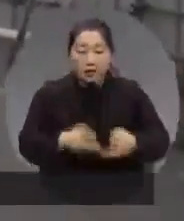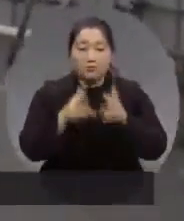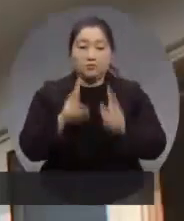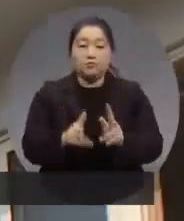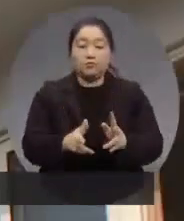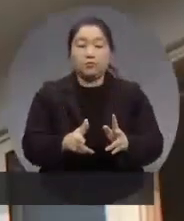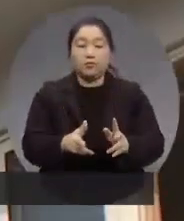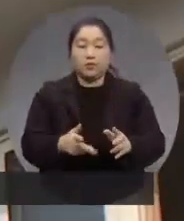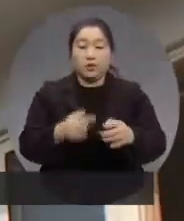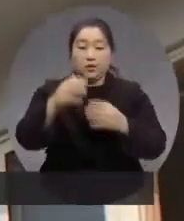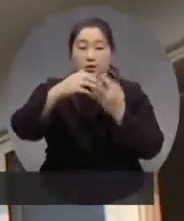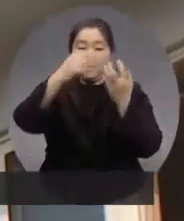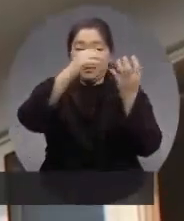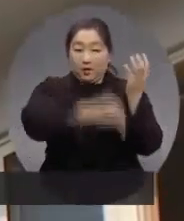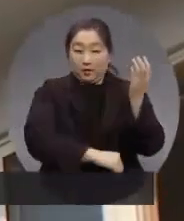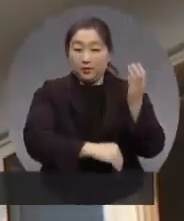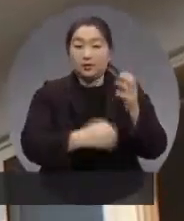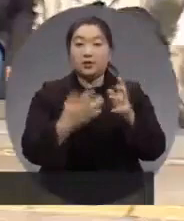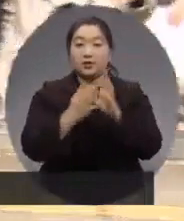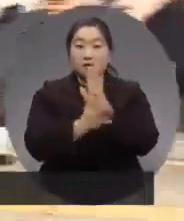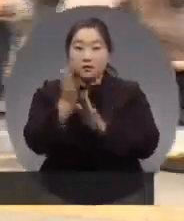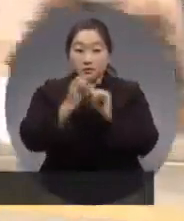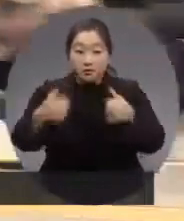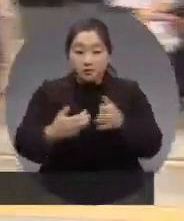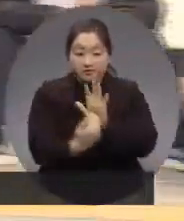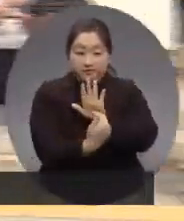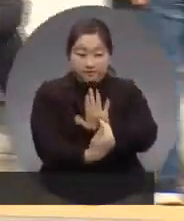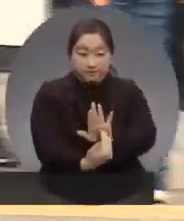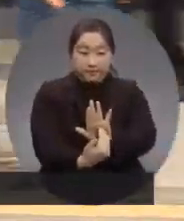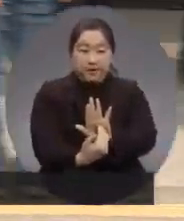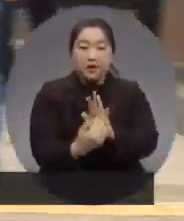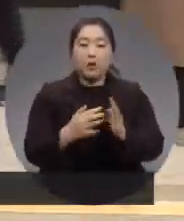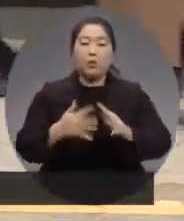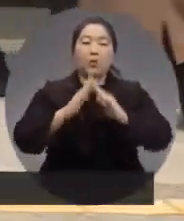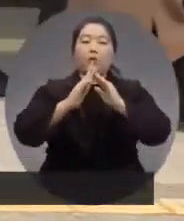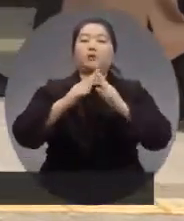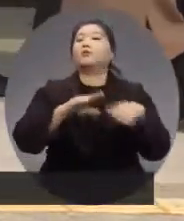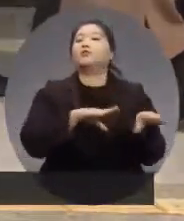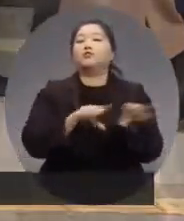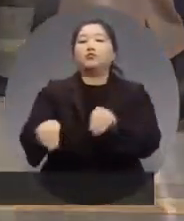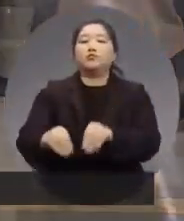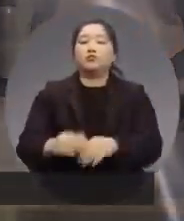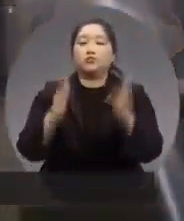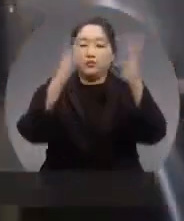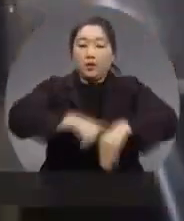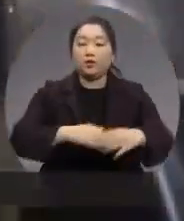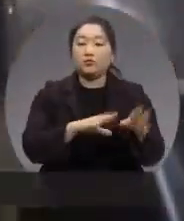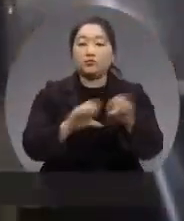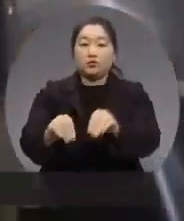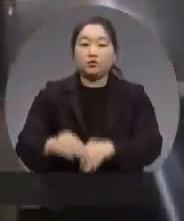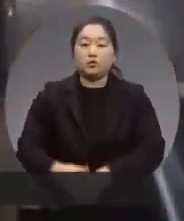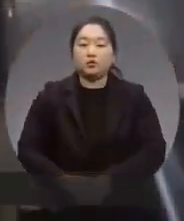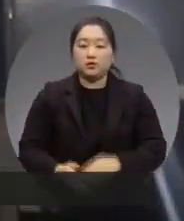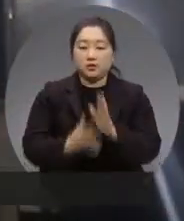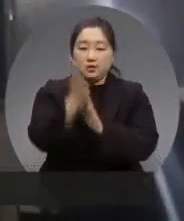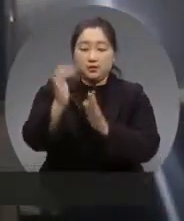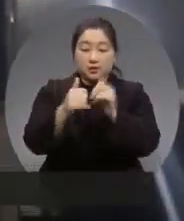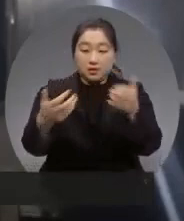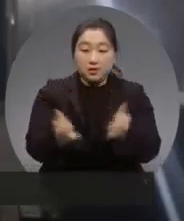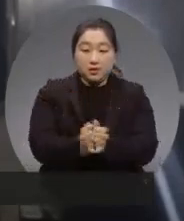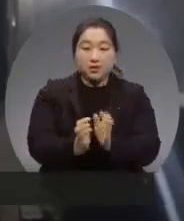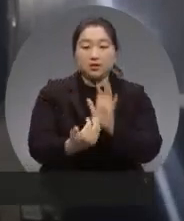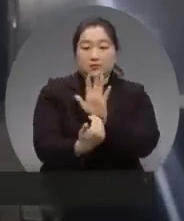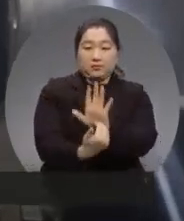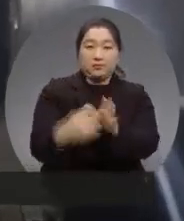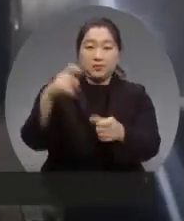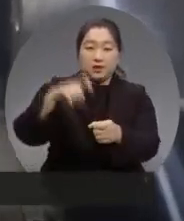걸렸지만 외벽을 허물기 직전 시민단체가 막아서면서 공사는 일단 중단됐습니다. 시민단체는 철거를 막겠다며 현장